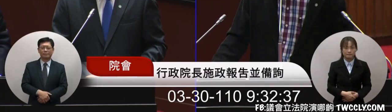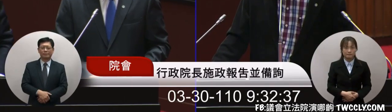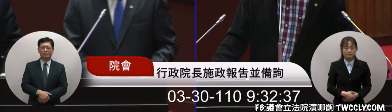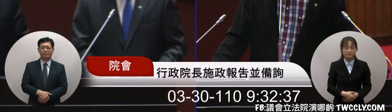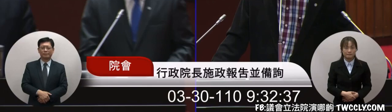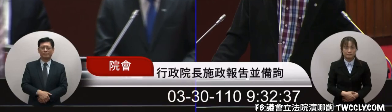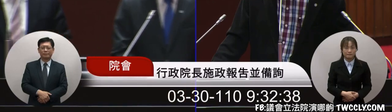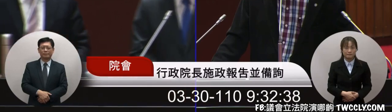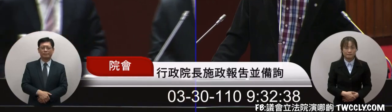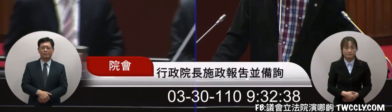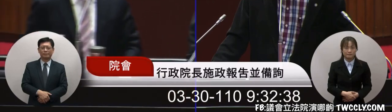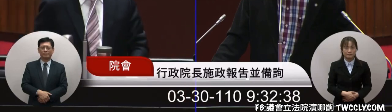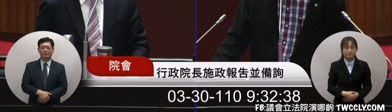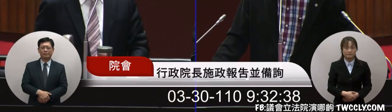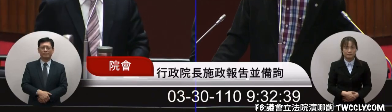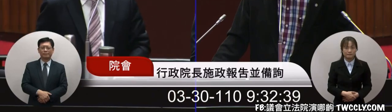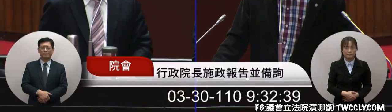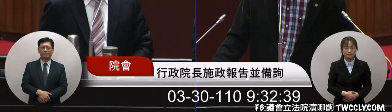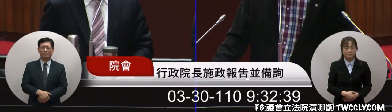好